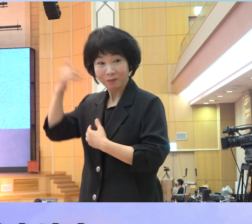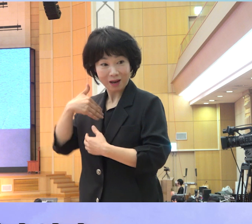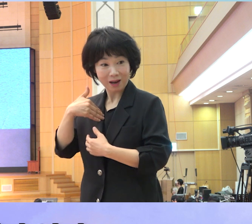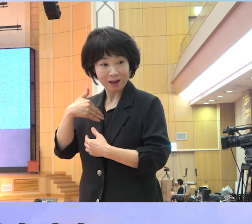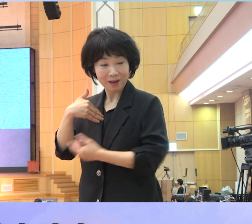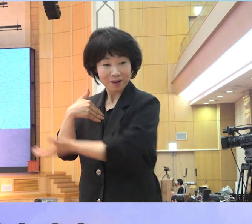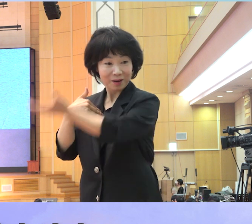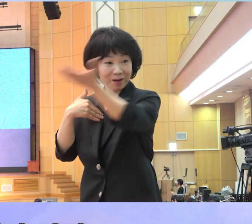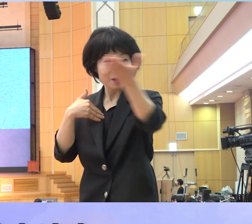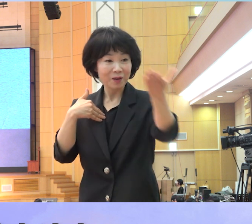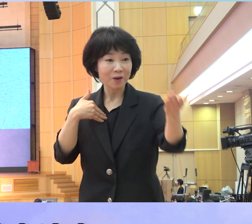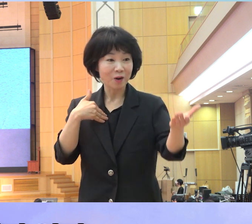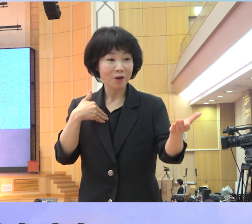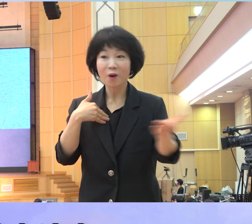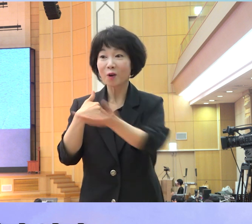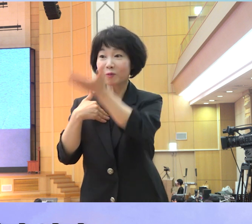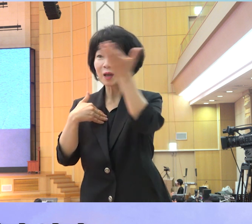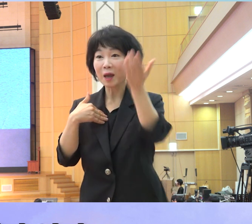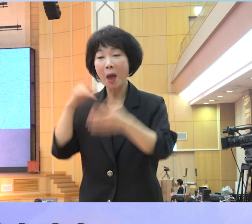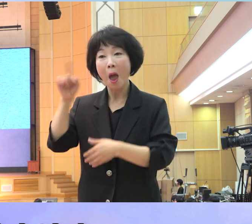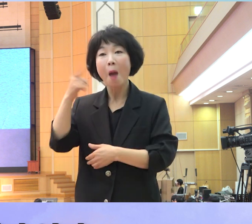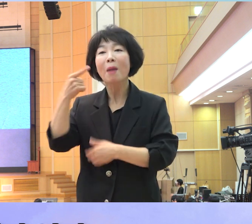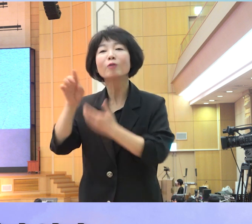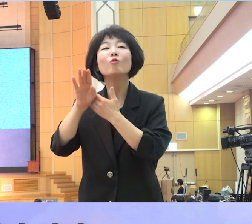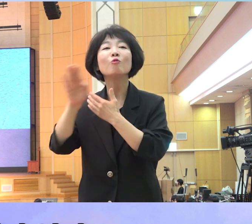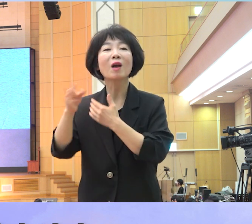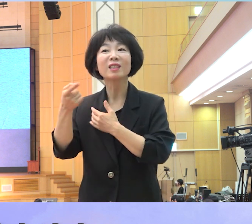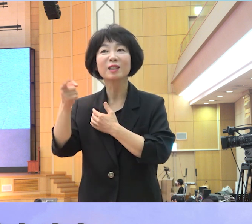드릴 건데 100년 후에.